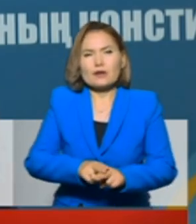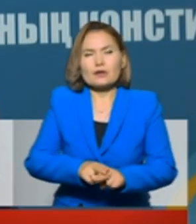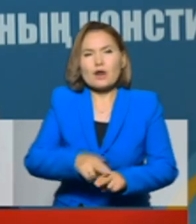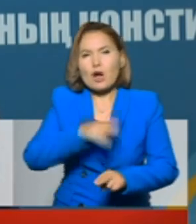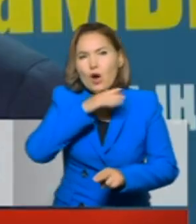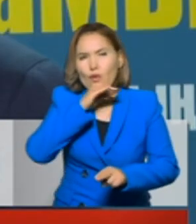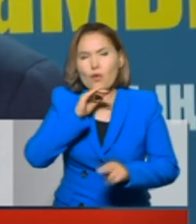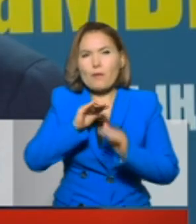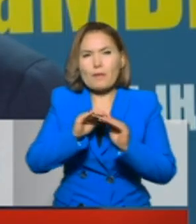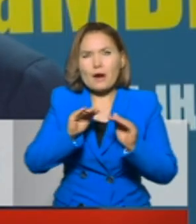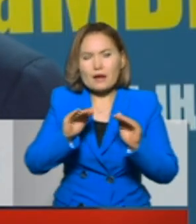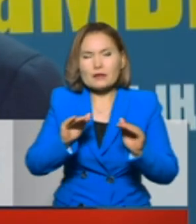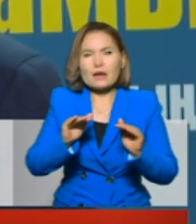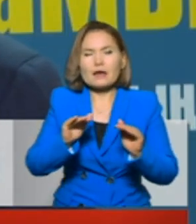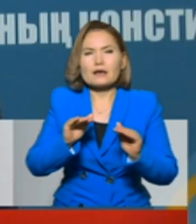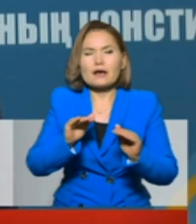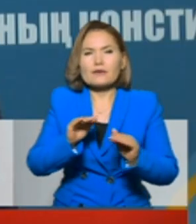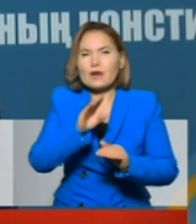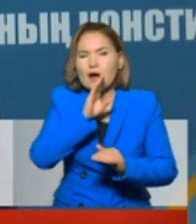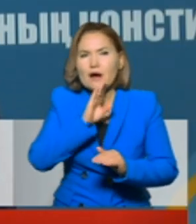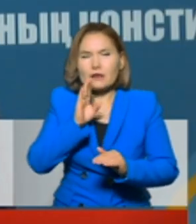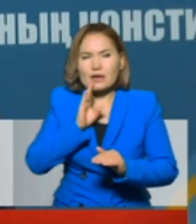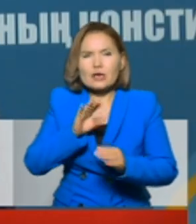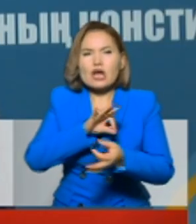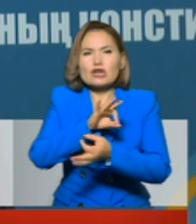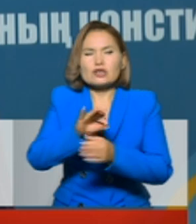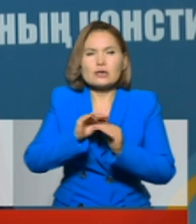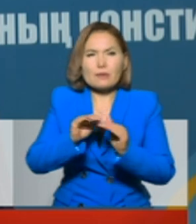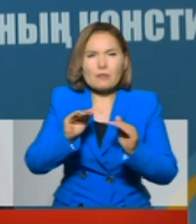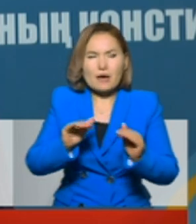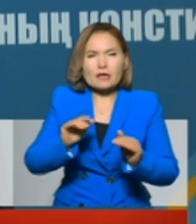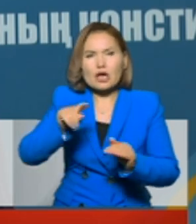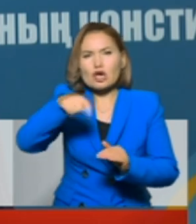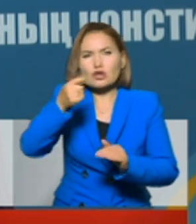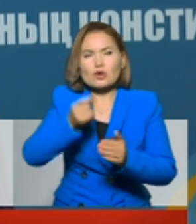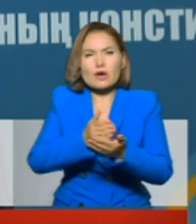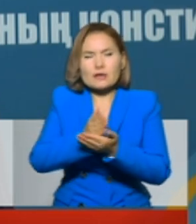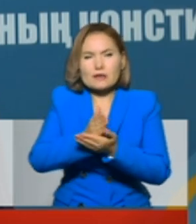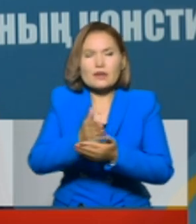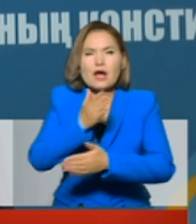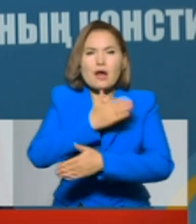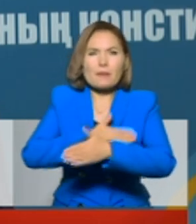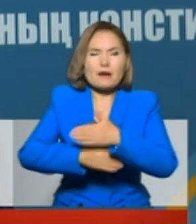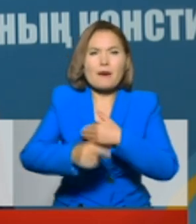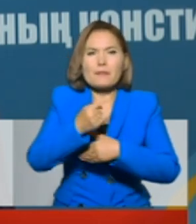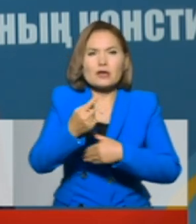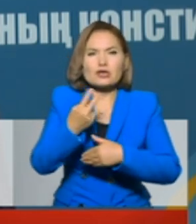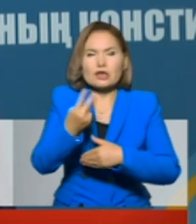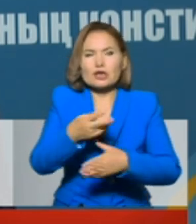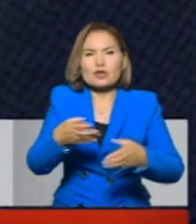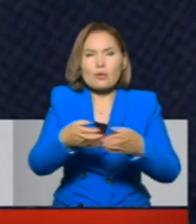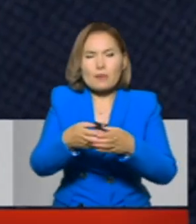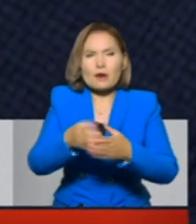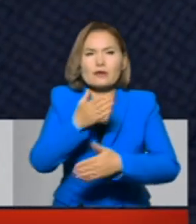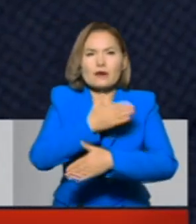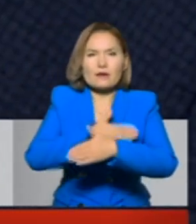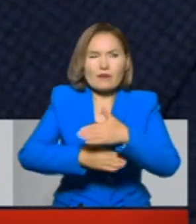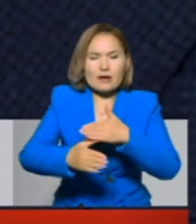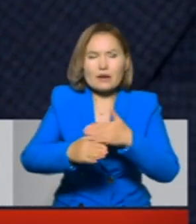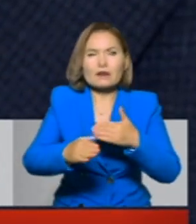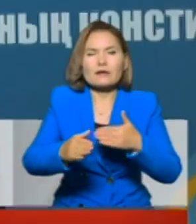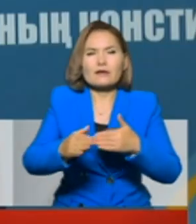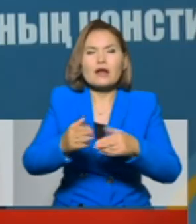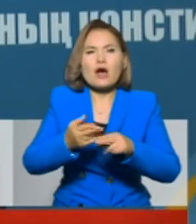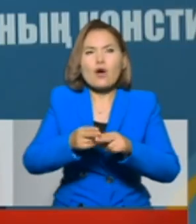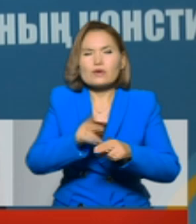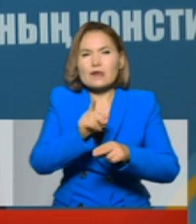балалы аналар, соғыс ардагерлер, жетім балалар, мүгедектер бірінші екінші топтарын Қонаев